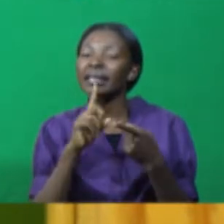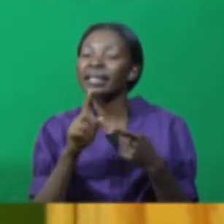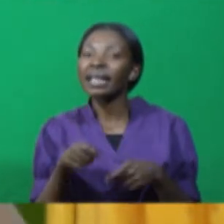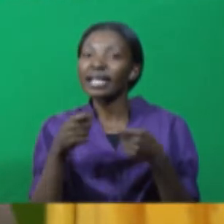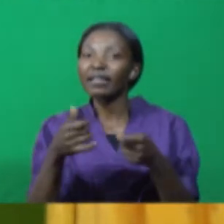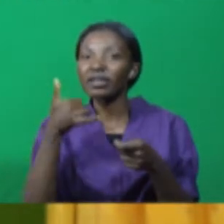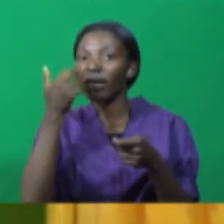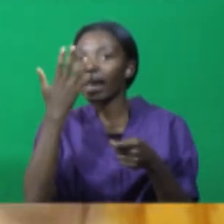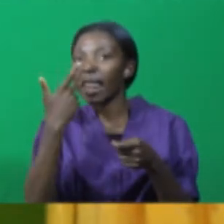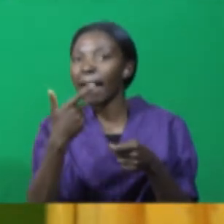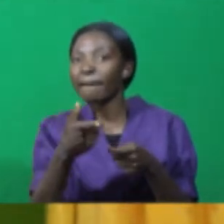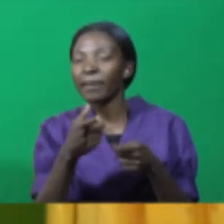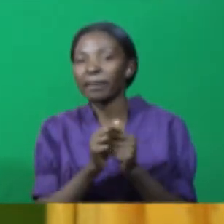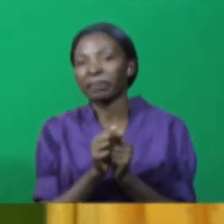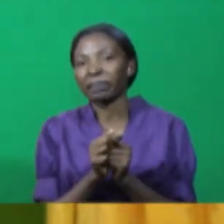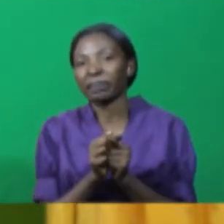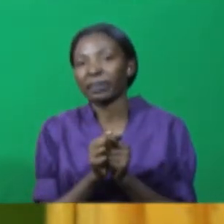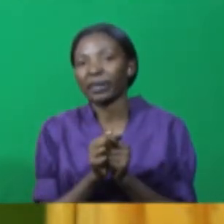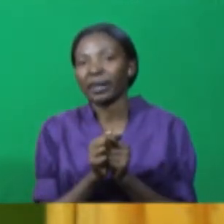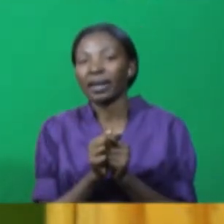namba. Zana tedi ya zwaju.